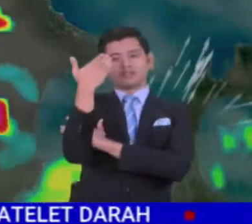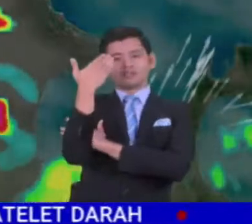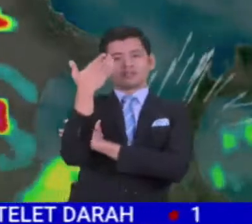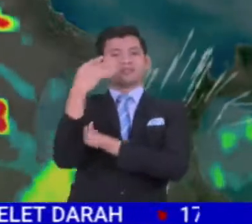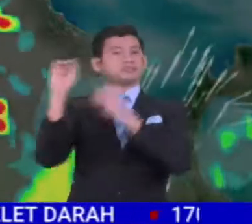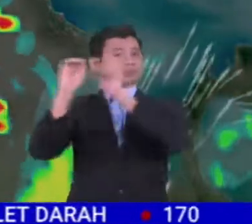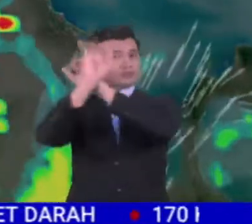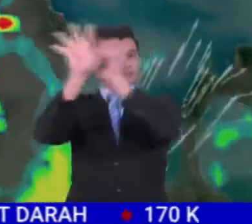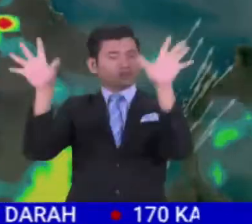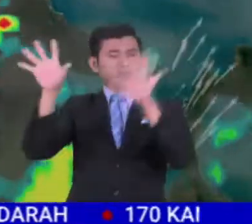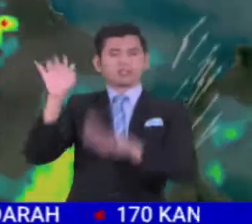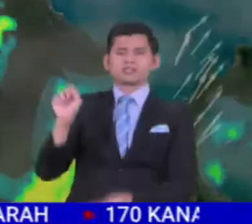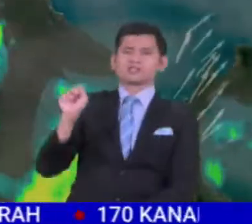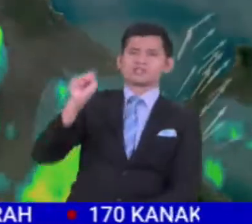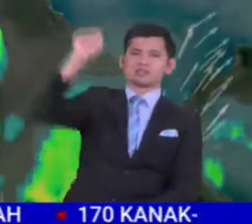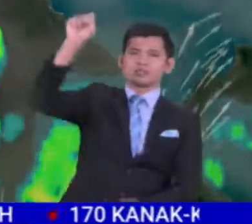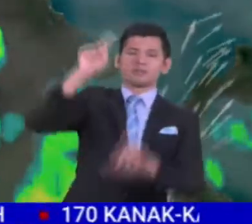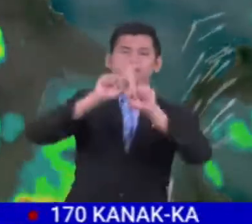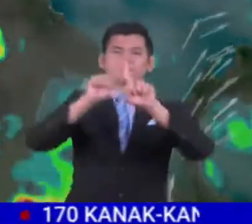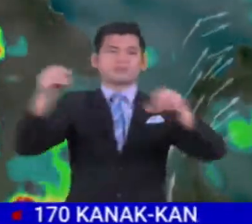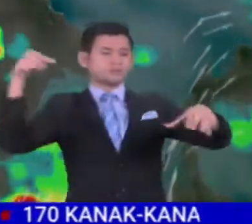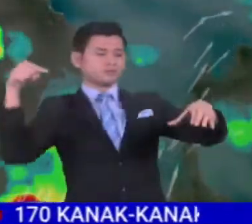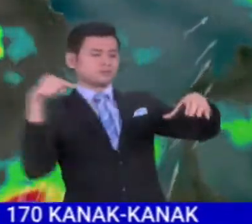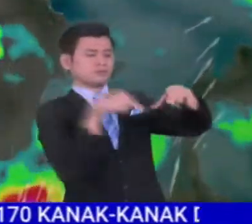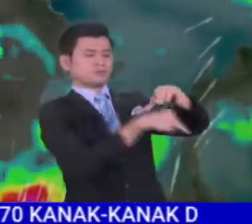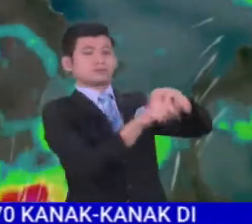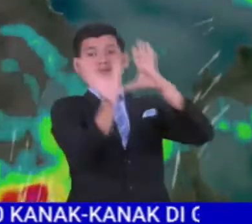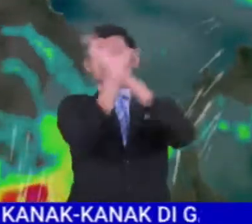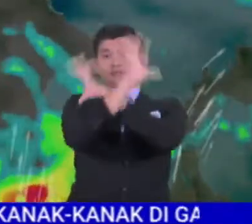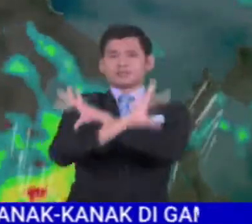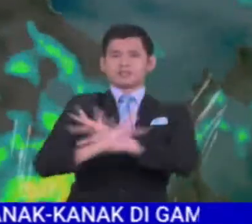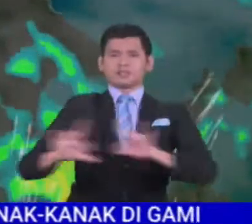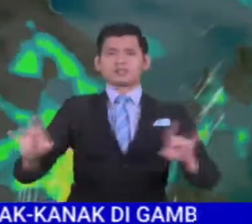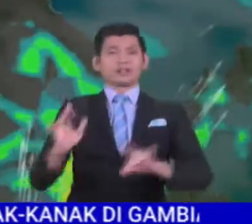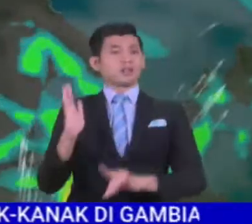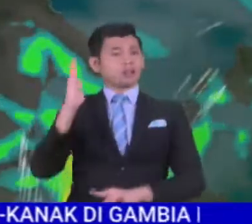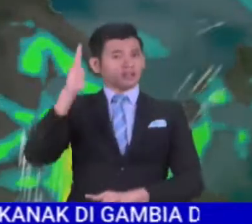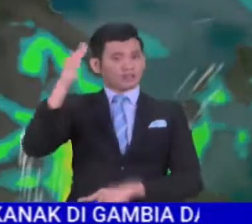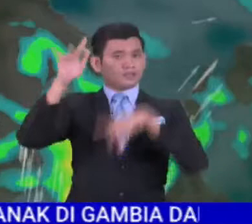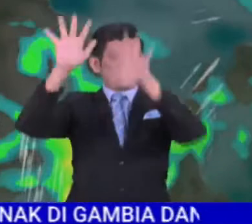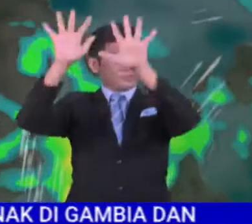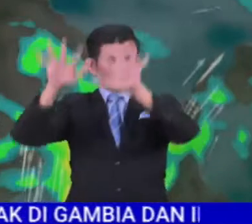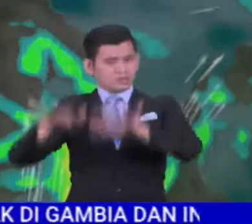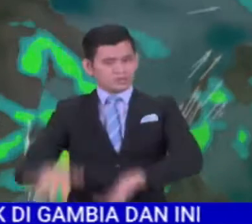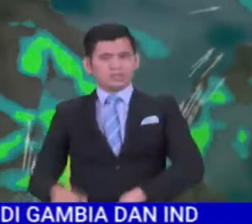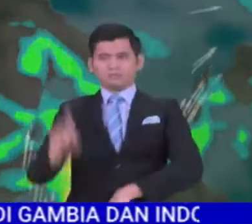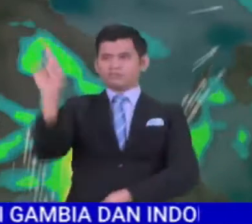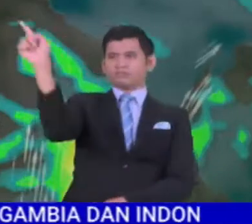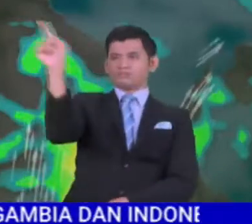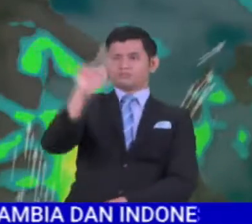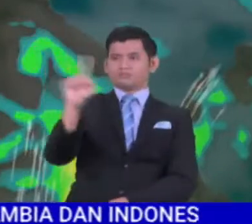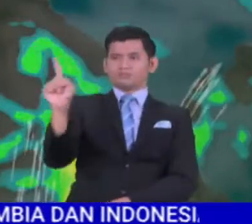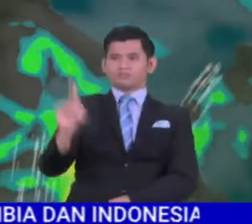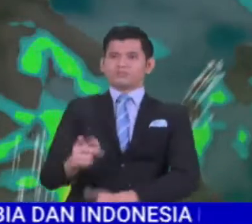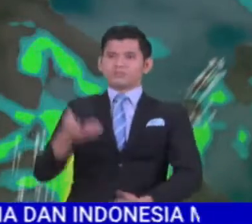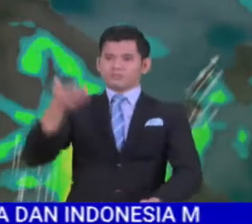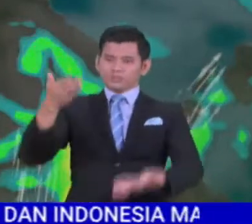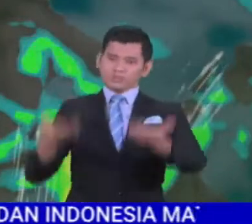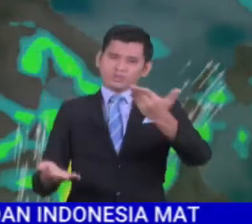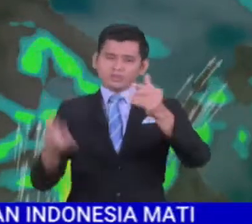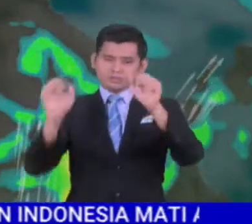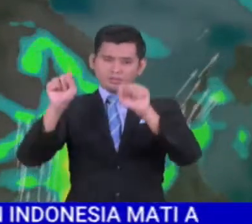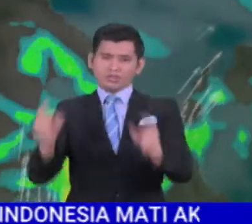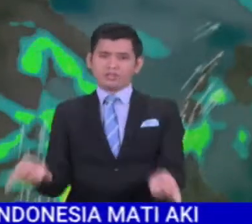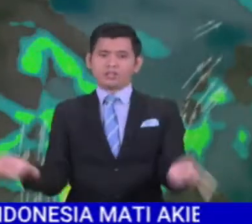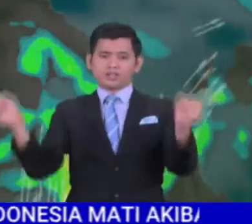negeri Sabah. Namun di bahagian pedalaman negeri Sarawak pula, dijangkakan hujan dan ribut petir masih lagi boleh berpotensi untuk berlaku